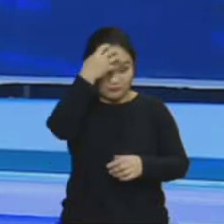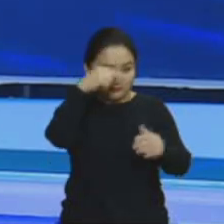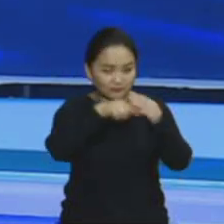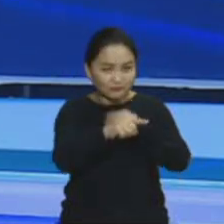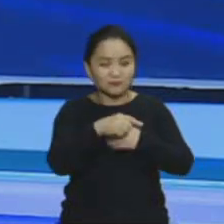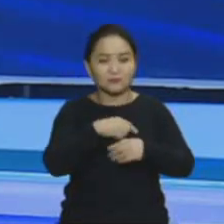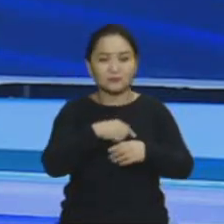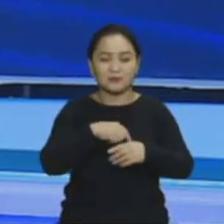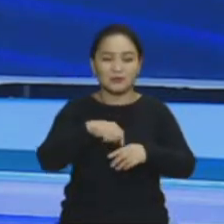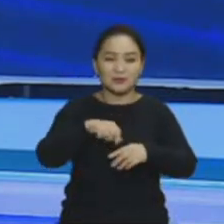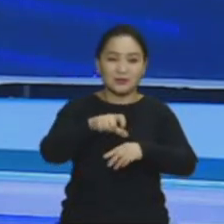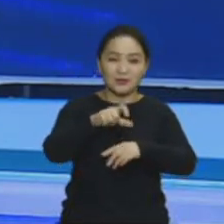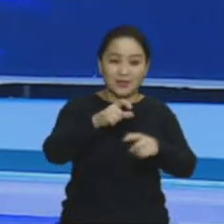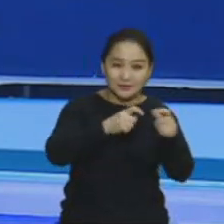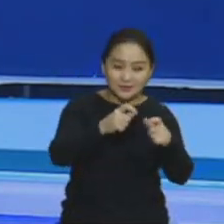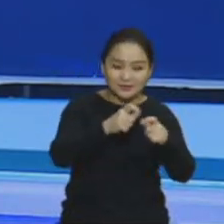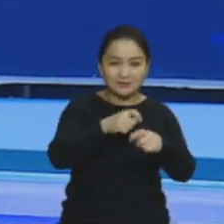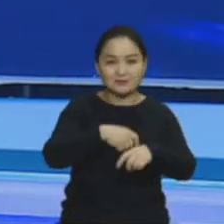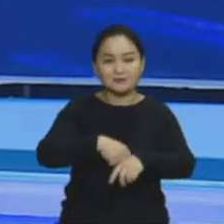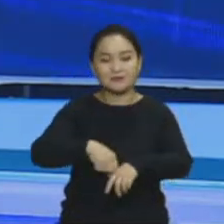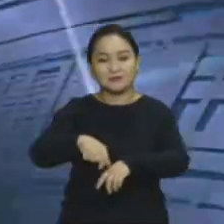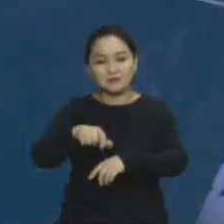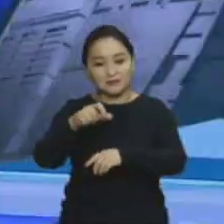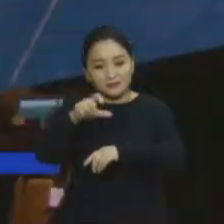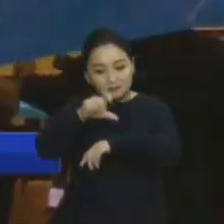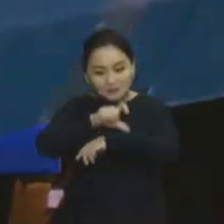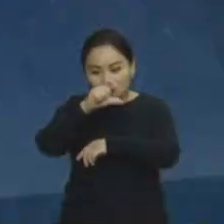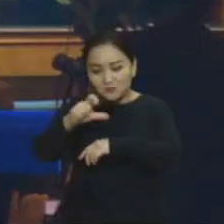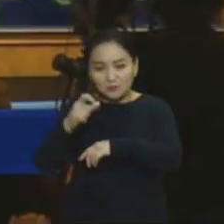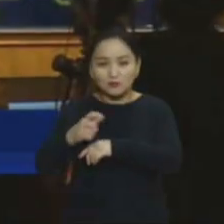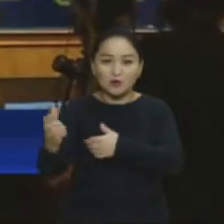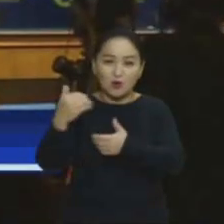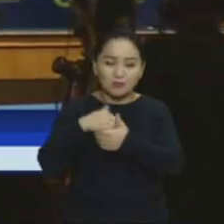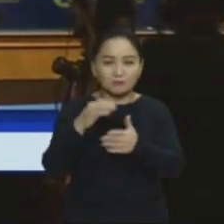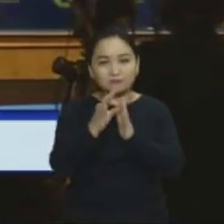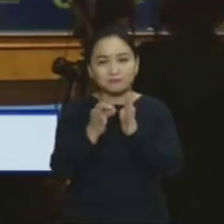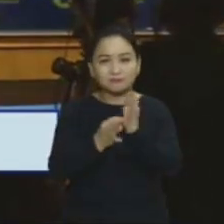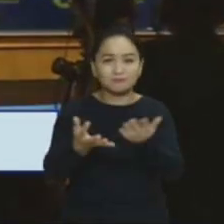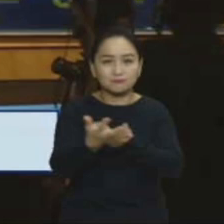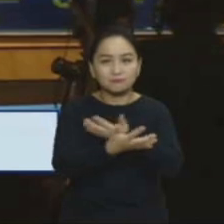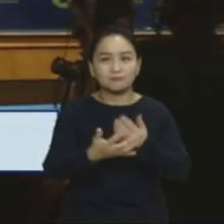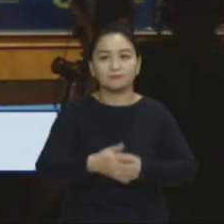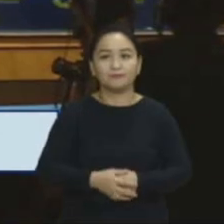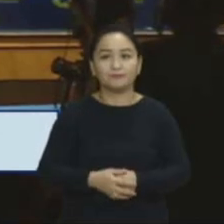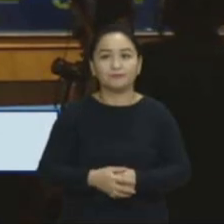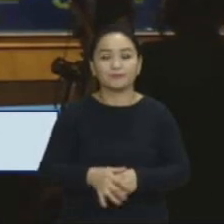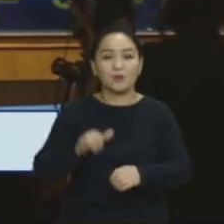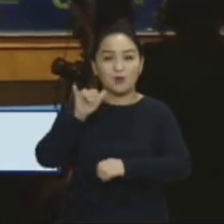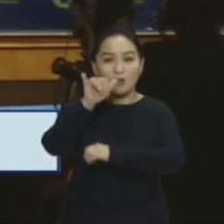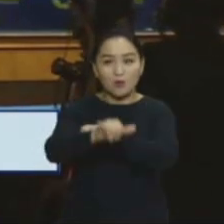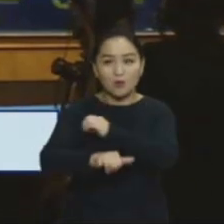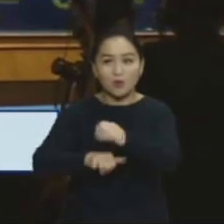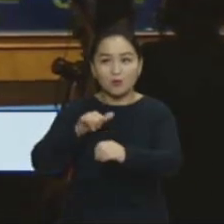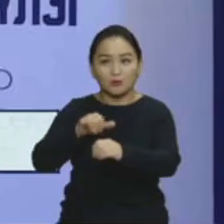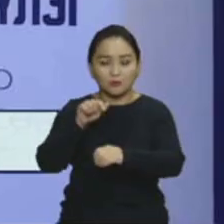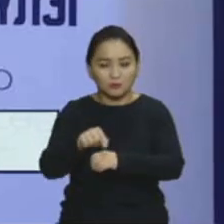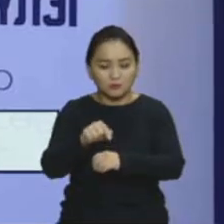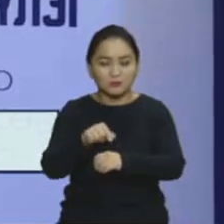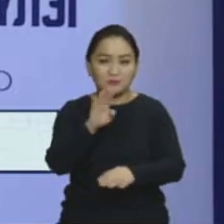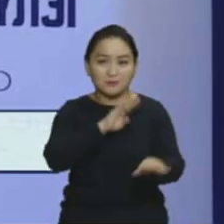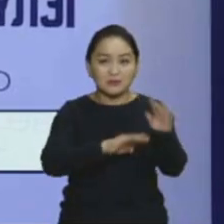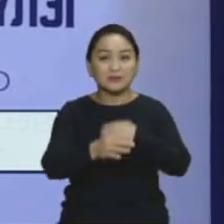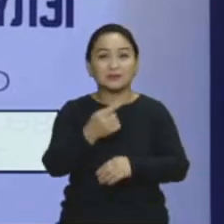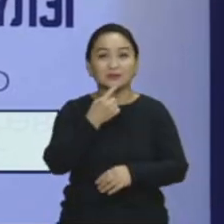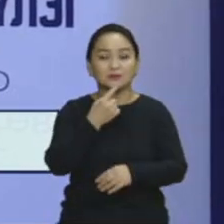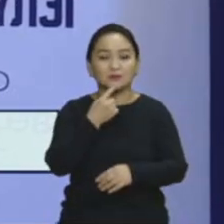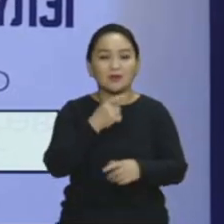үргэн өрөөний хилцүүлгийг зохион байгууллаа. Олон улсад өрнөж байгаа дайн тулаан цар тахлын нөхцөл байдал ирэх онд үргэлжилж тэр хэрээрээ эдийн